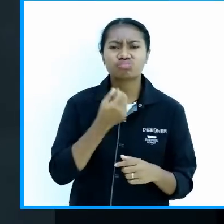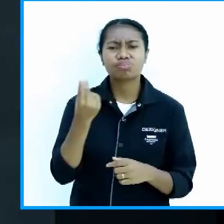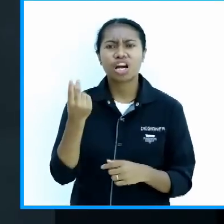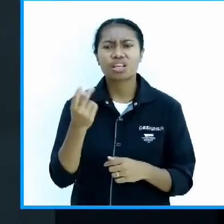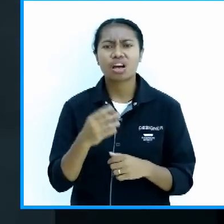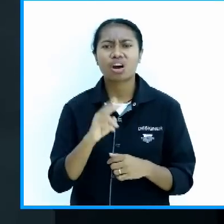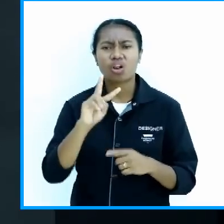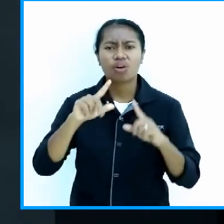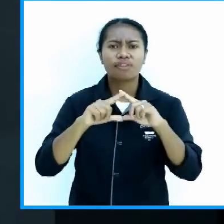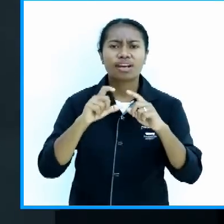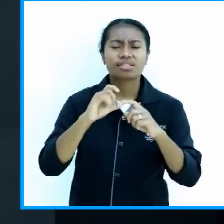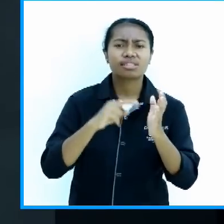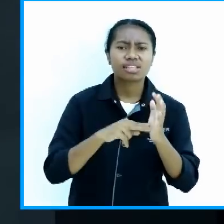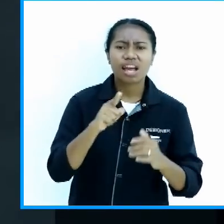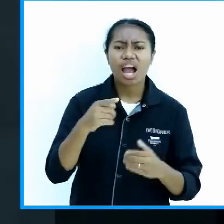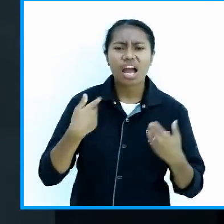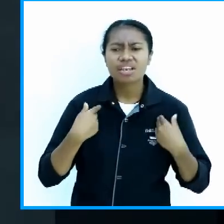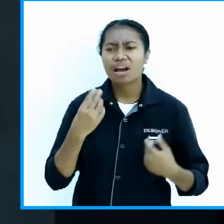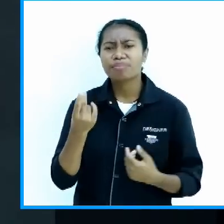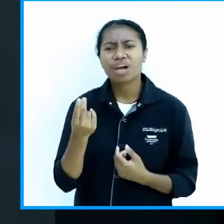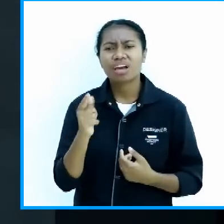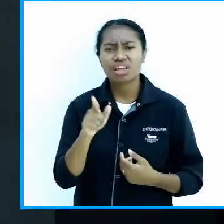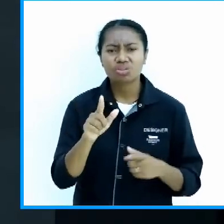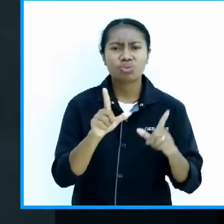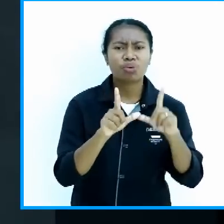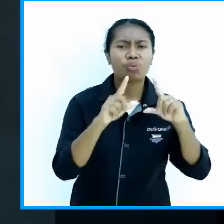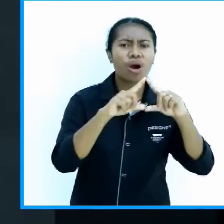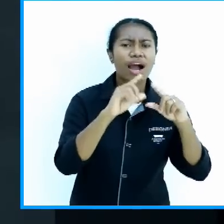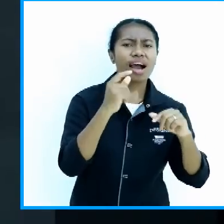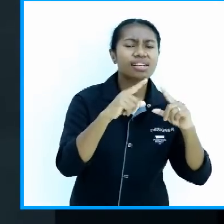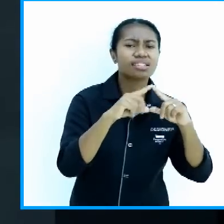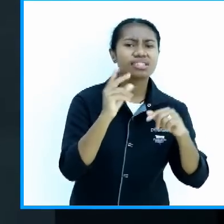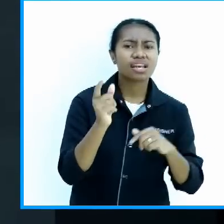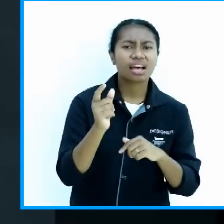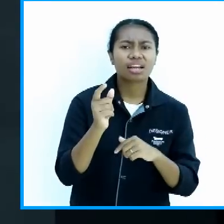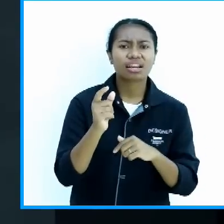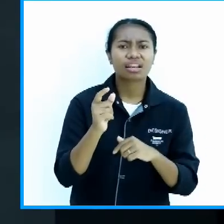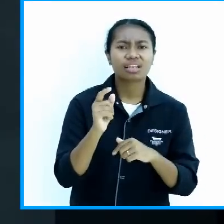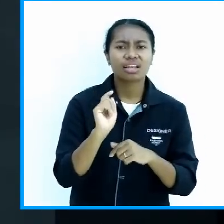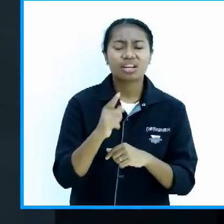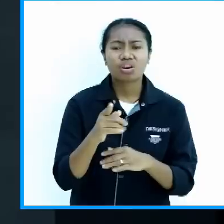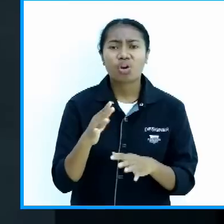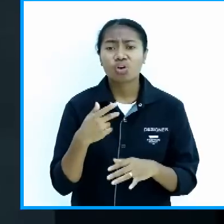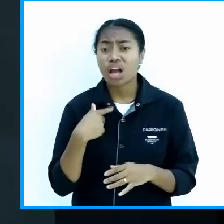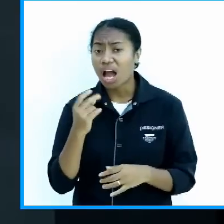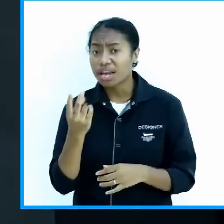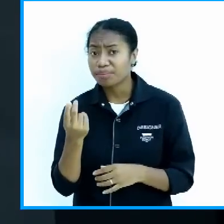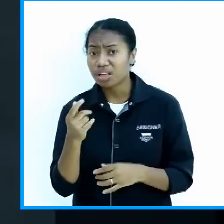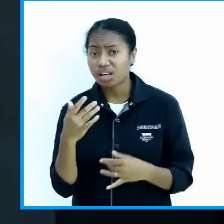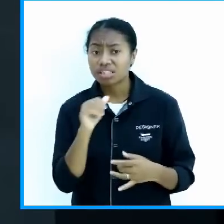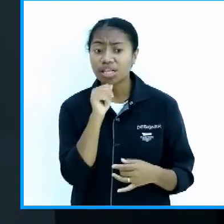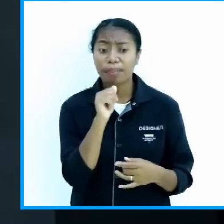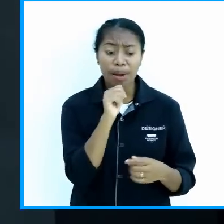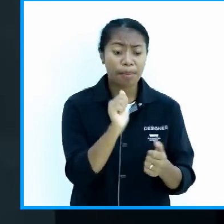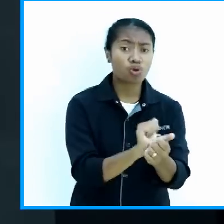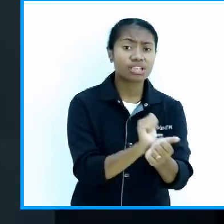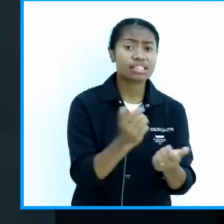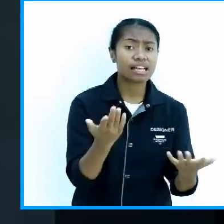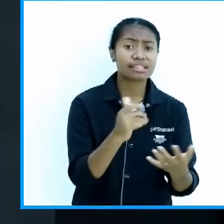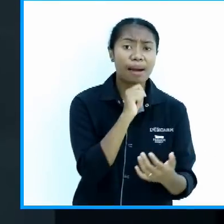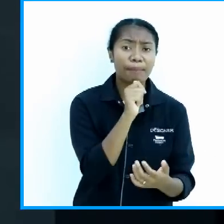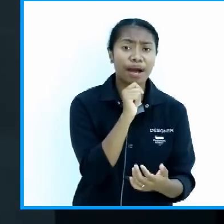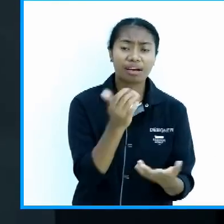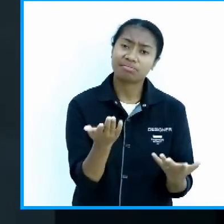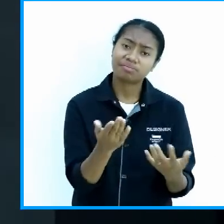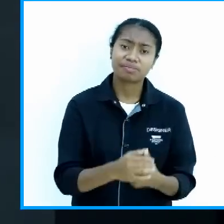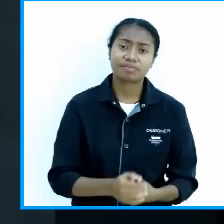vaksin ada biaya, ya itu wajar. Kalau vaksin tidak ada biaya, nanti tidak ada yang mau kerja, vaksinnya tidak ada. Nah,